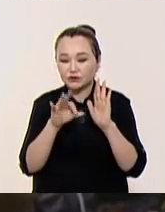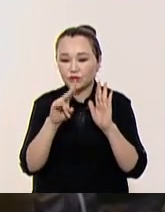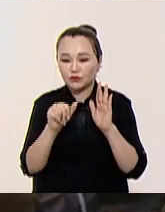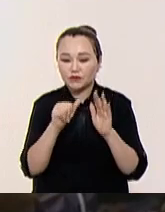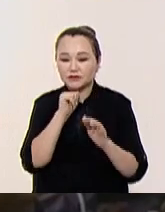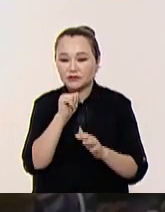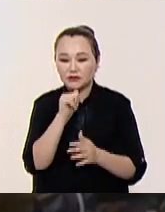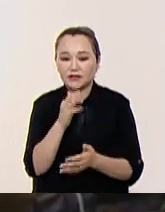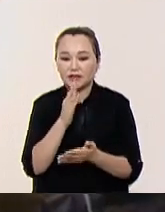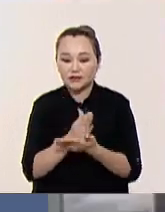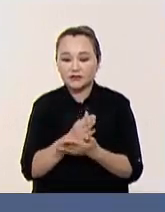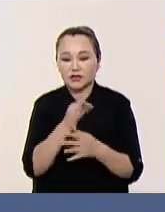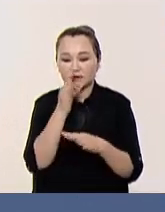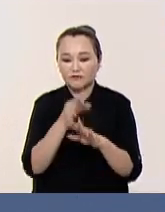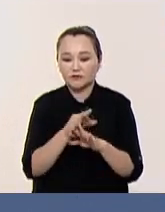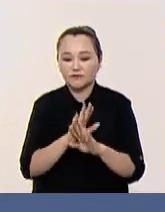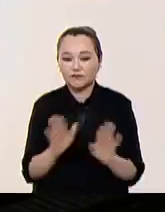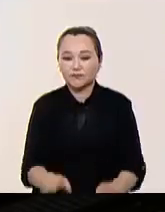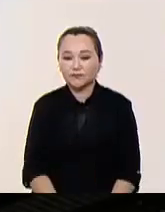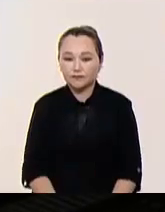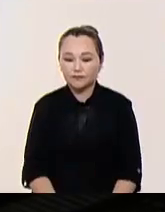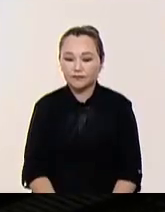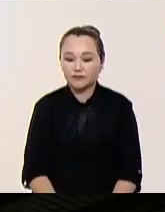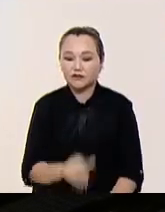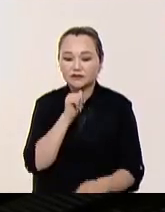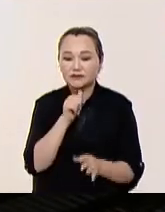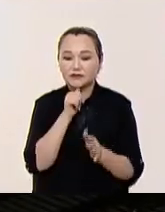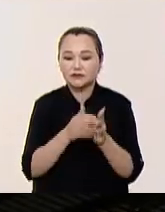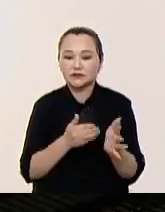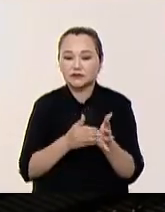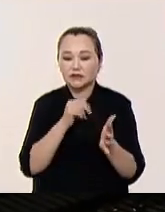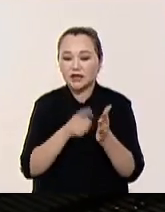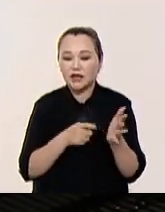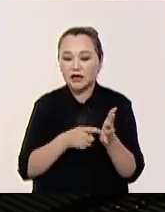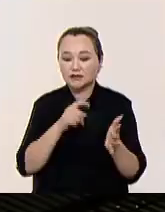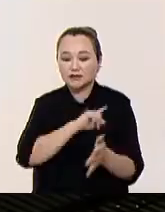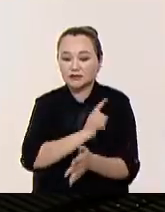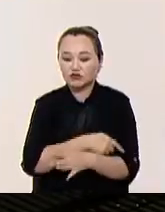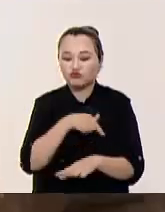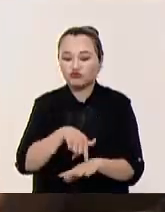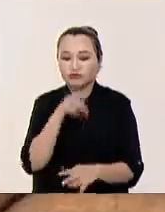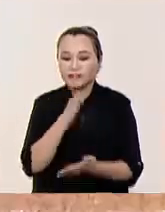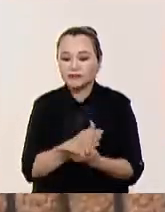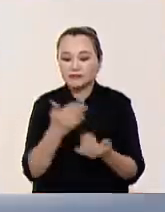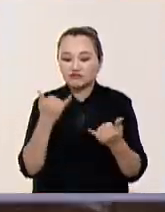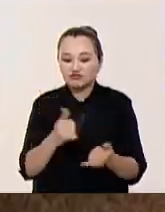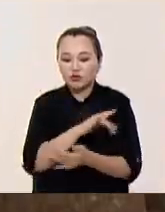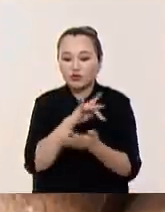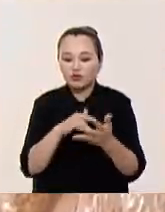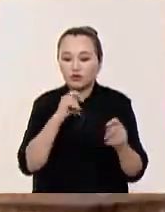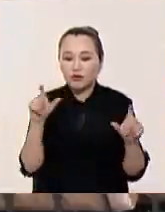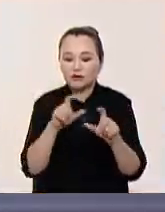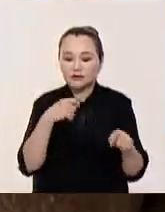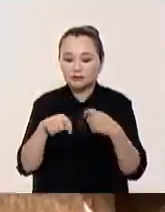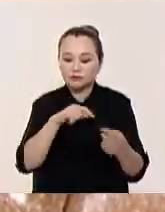жуық құмшекер бар деумен шектелді. Қант тапшылығы Қарағандыда да қатты сезіліп жатыр. Қазірдің өзінде қаладағы сауда